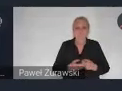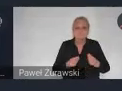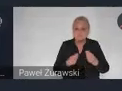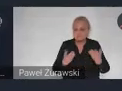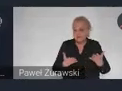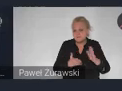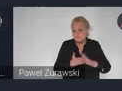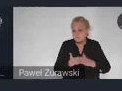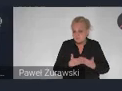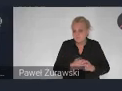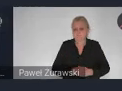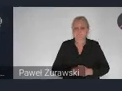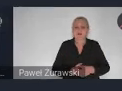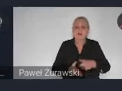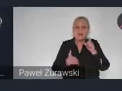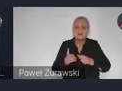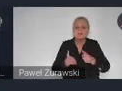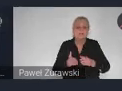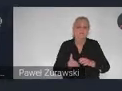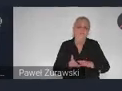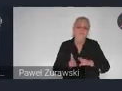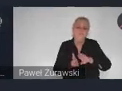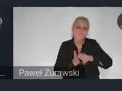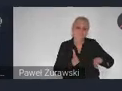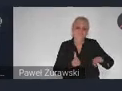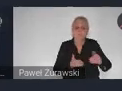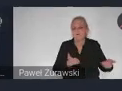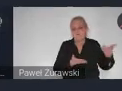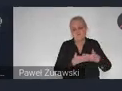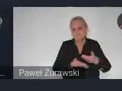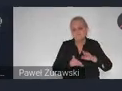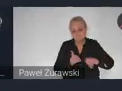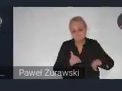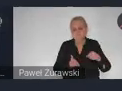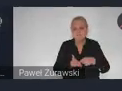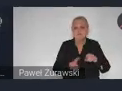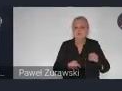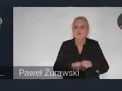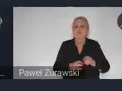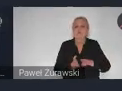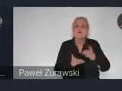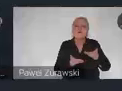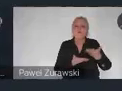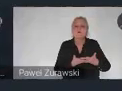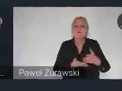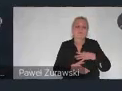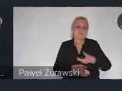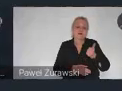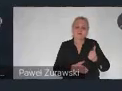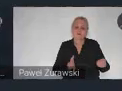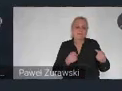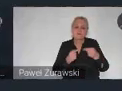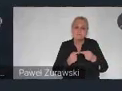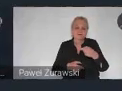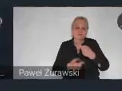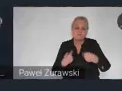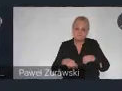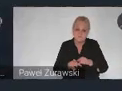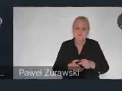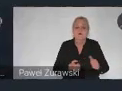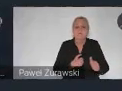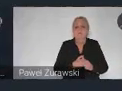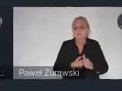środków i listę odrzuconych odrzuconych ofert czyli są będą to te oferty które zostały nie zakwalifikowane do realizacji